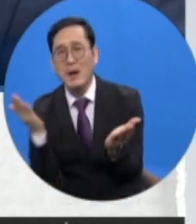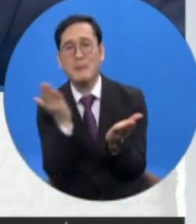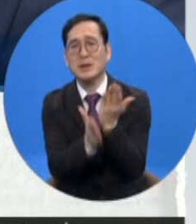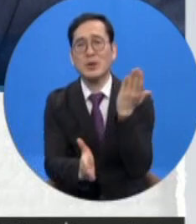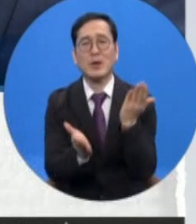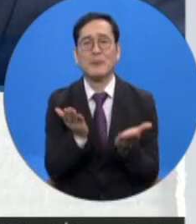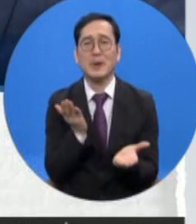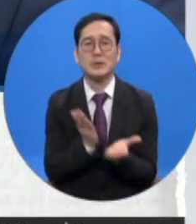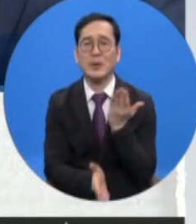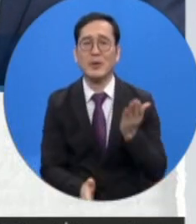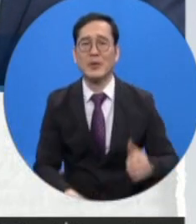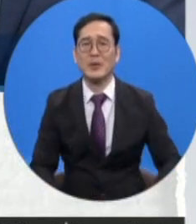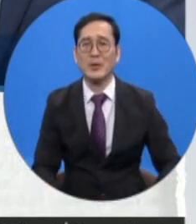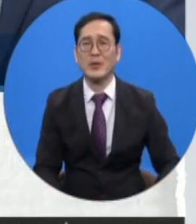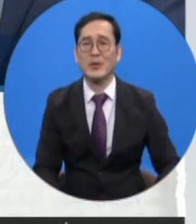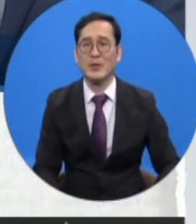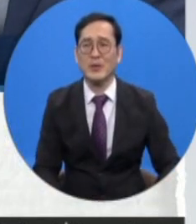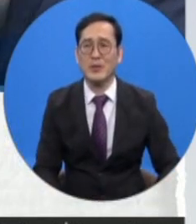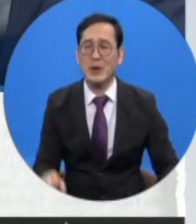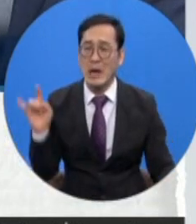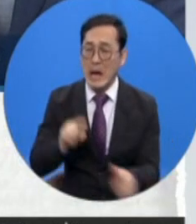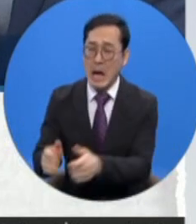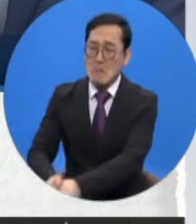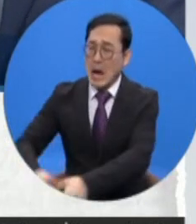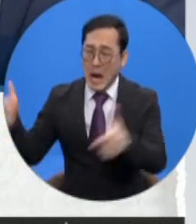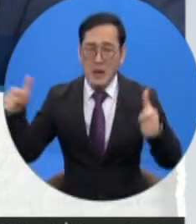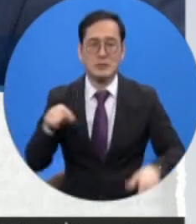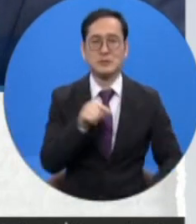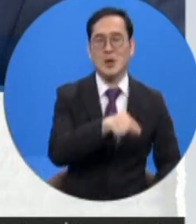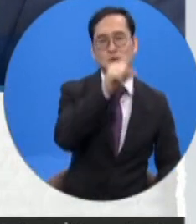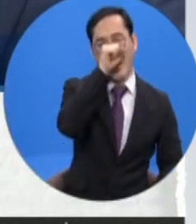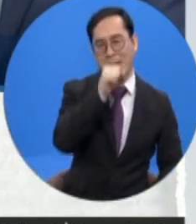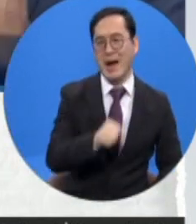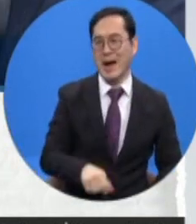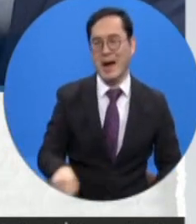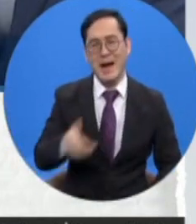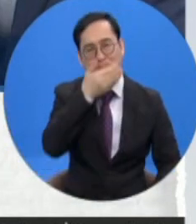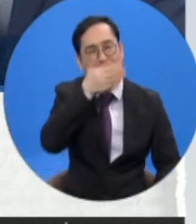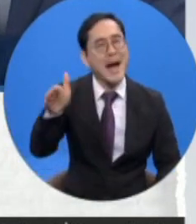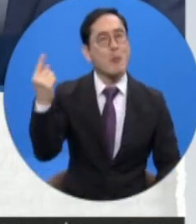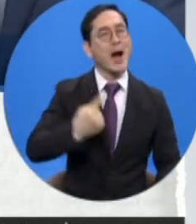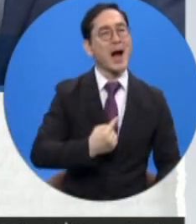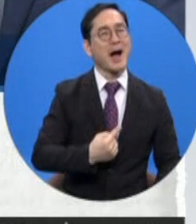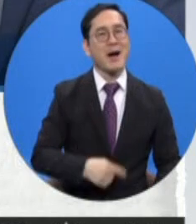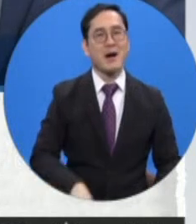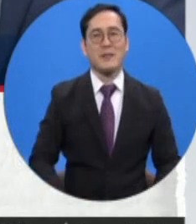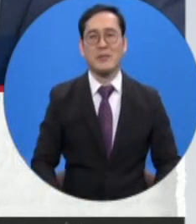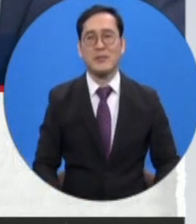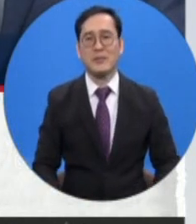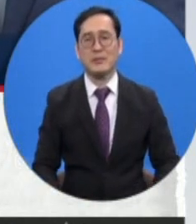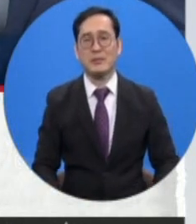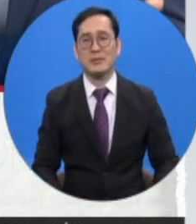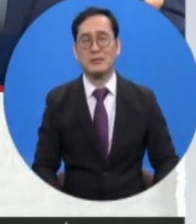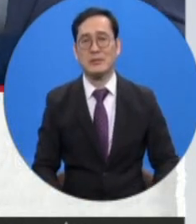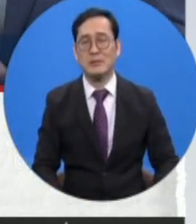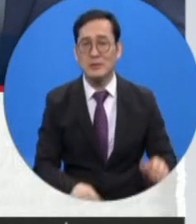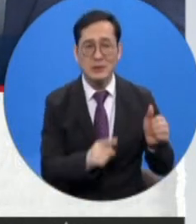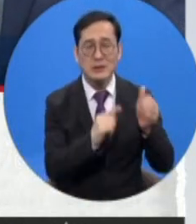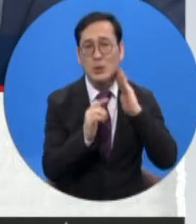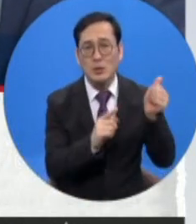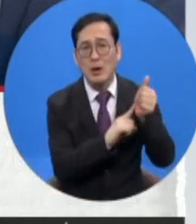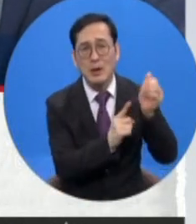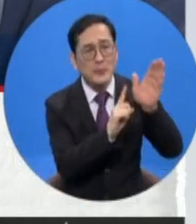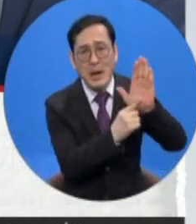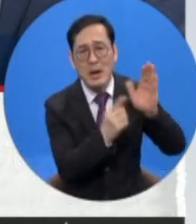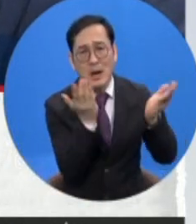정무팀들이 판단, 자기 판단을 가지고 뭐 미화하려고 하고 또 대통령이 좋아하는 부분만 이렇게 옆에서